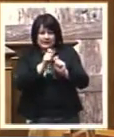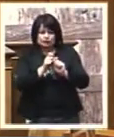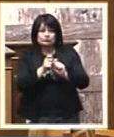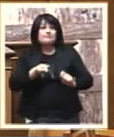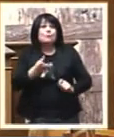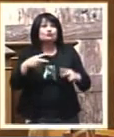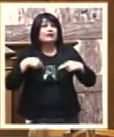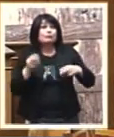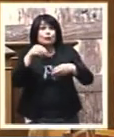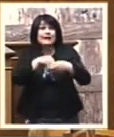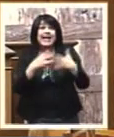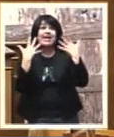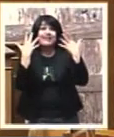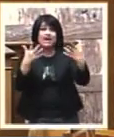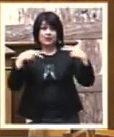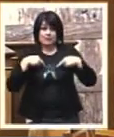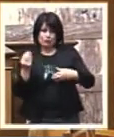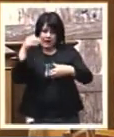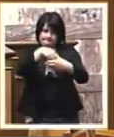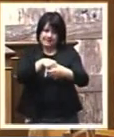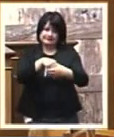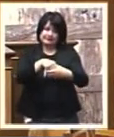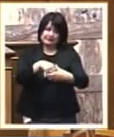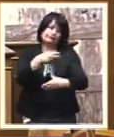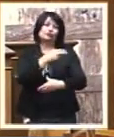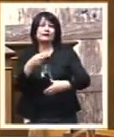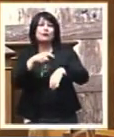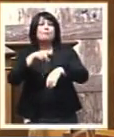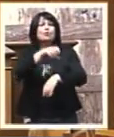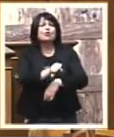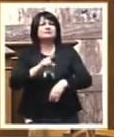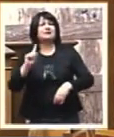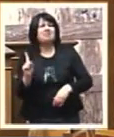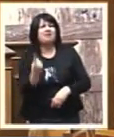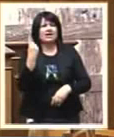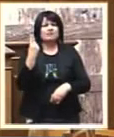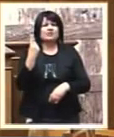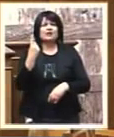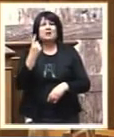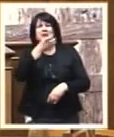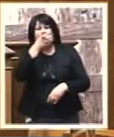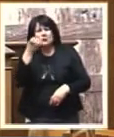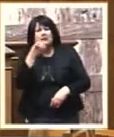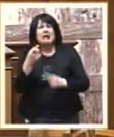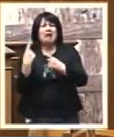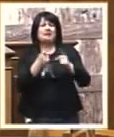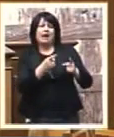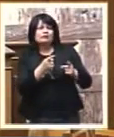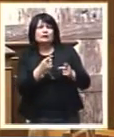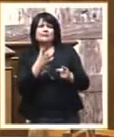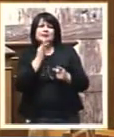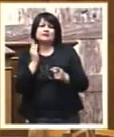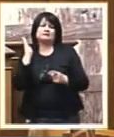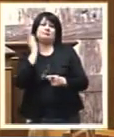προσπάθεια? 10 υπουργεία. Άλλα για την πρόληψη, άλλα για τη θεραπεία, άλλα για τις εξαρτήσεις, άλλα για την καταπολέμηση